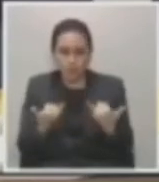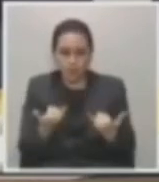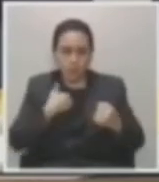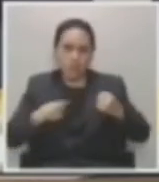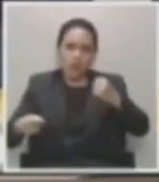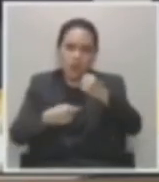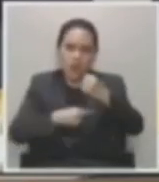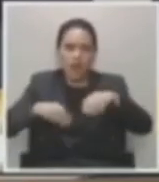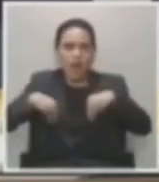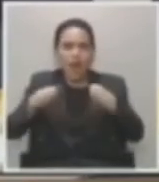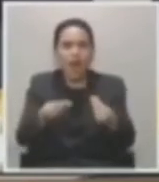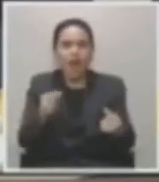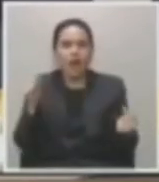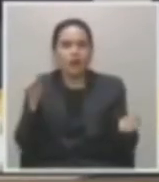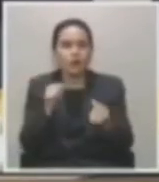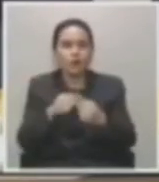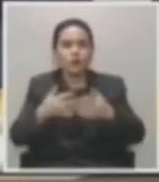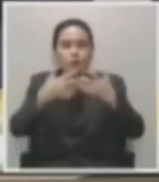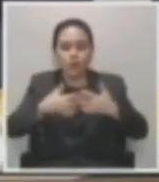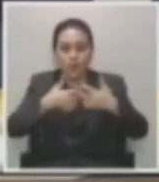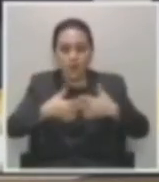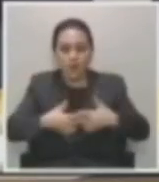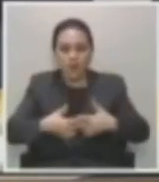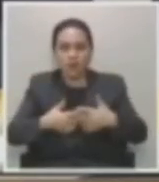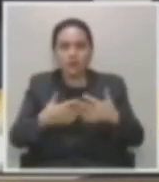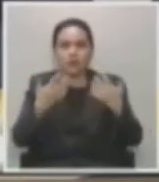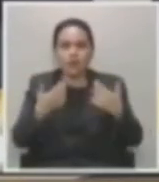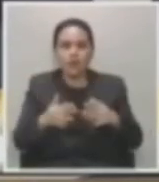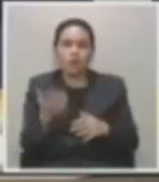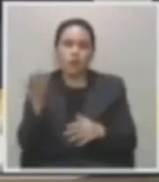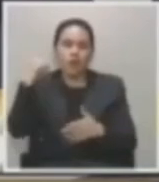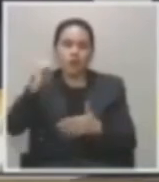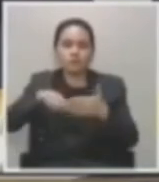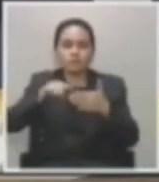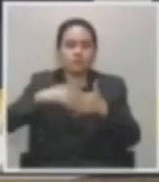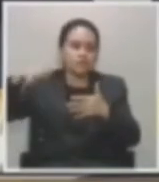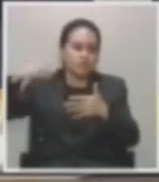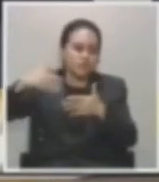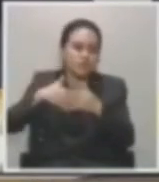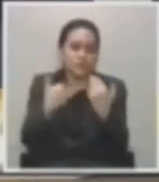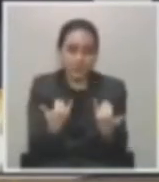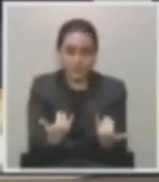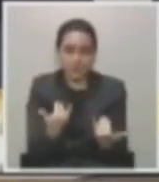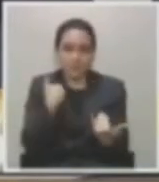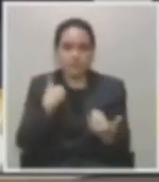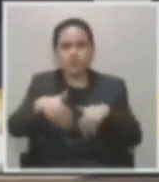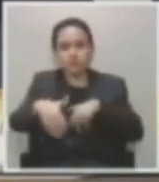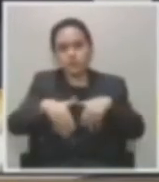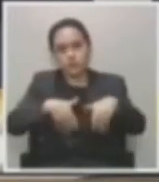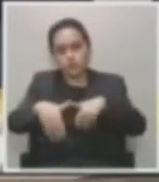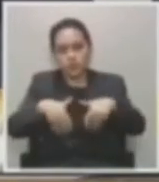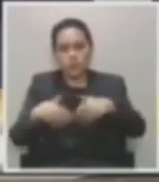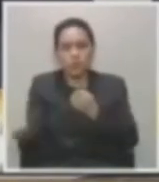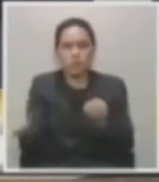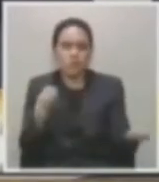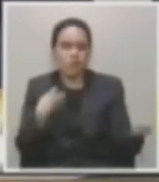านแล้วก็ตัวผมเองนะครับตั้งแต่เลือกตั้งผ่านมาจนกระทั่งวันนี้ยังได้รับการร้องเรียนนะครับที่พ่อแม่พี่น้องชาวไร่อ้อ